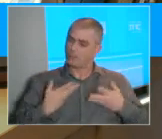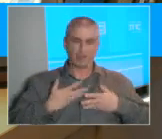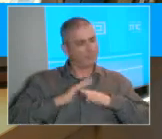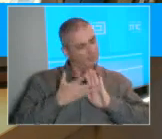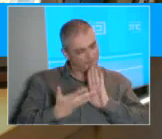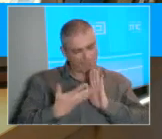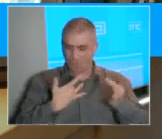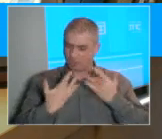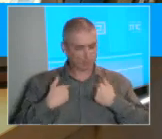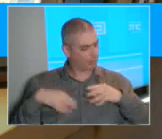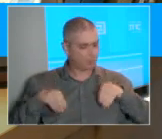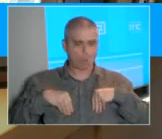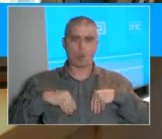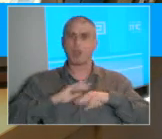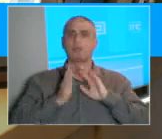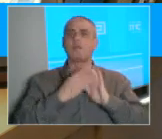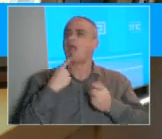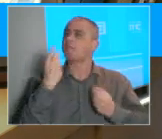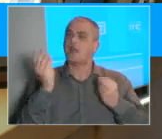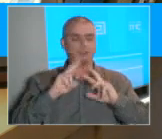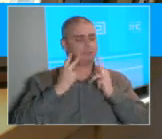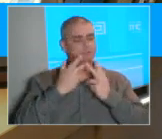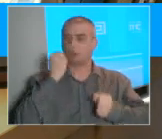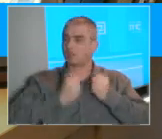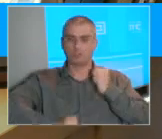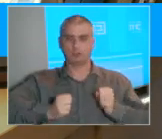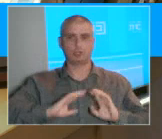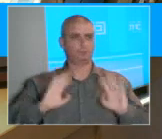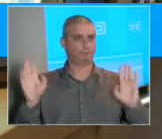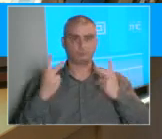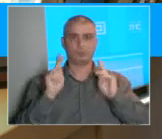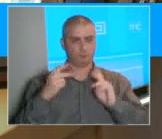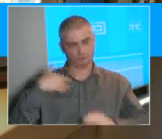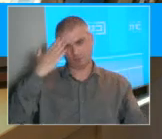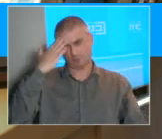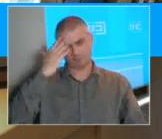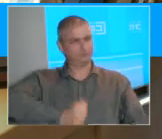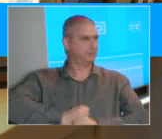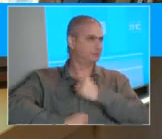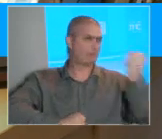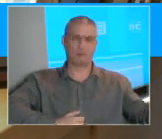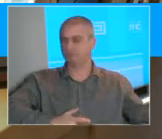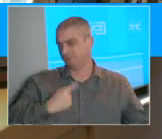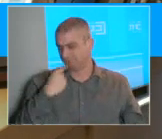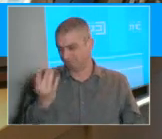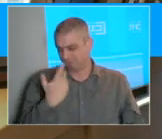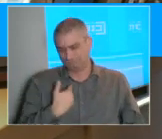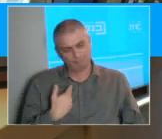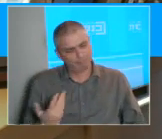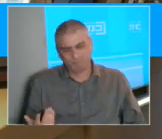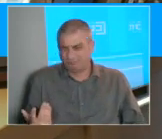כל ביקורת, ואני מוכן לקבל עליי כל אמירה, גם ציבורית קשה ככל שתהיה. ואני מכיר מהשמאל אמירות כלפיי,